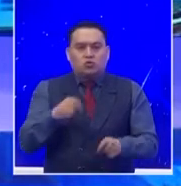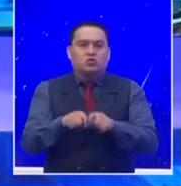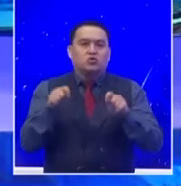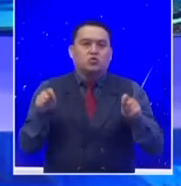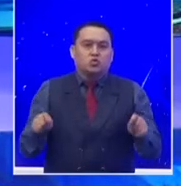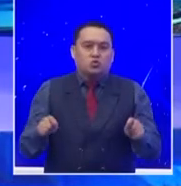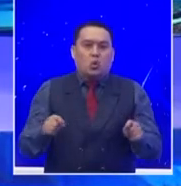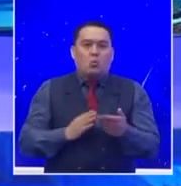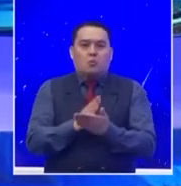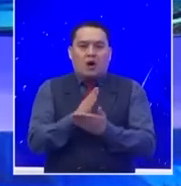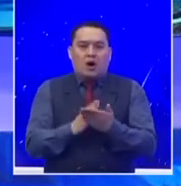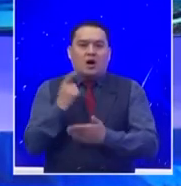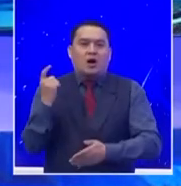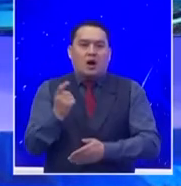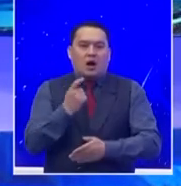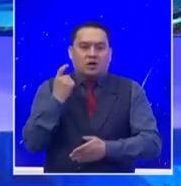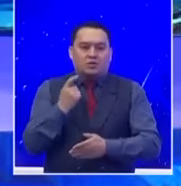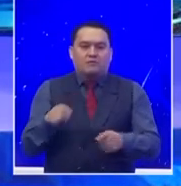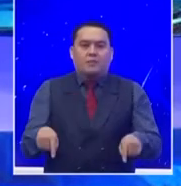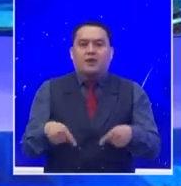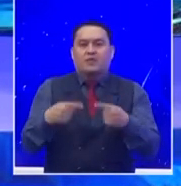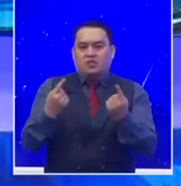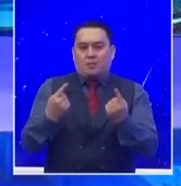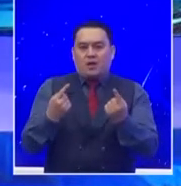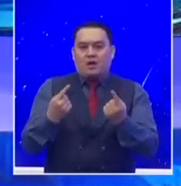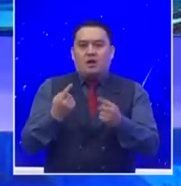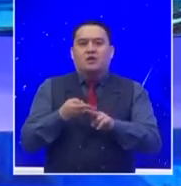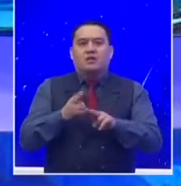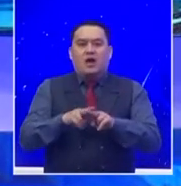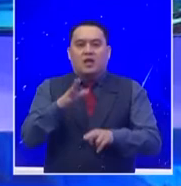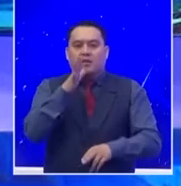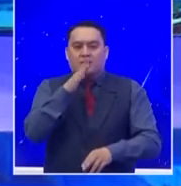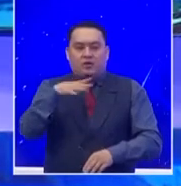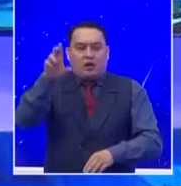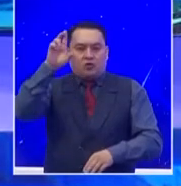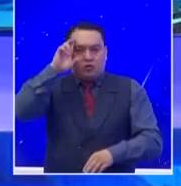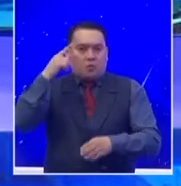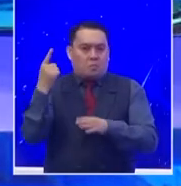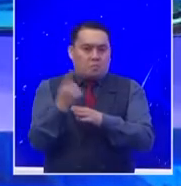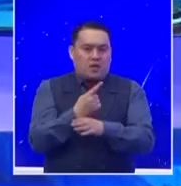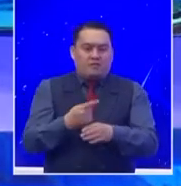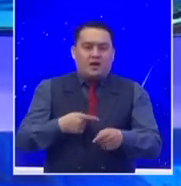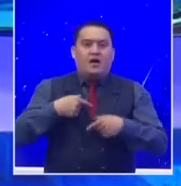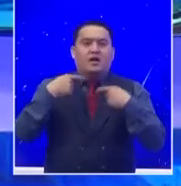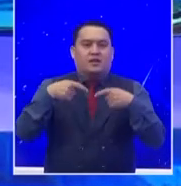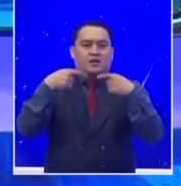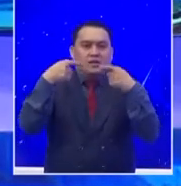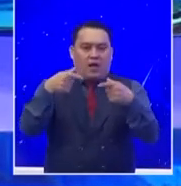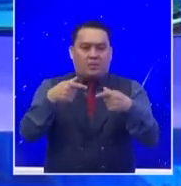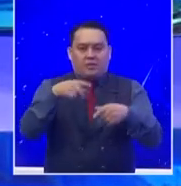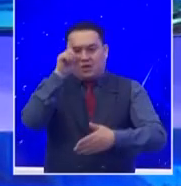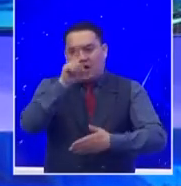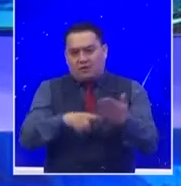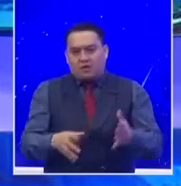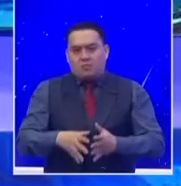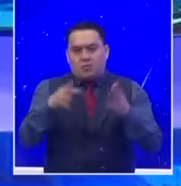на пике политических и экономических преобразований. В тот период наша страна делала первые суверенные шаги и оказала доверие